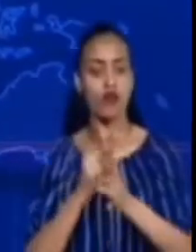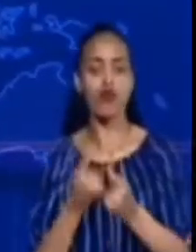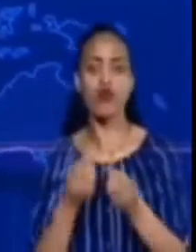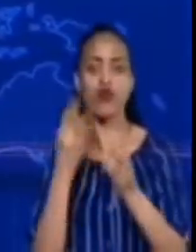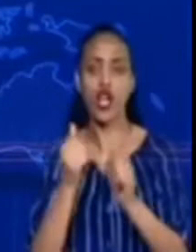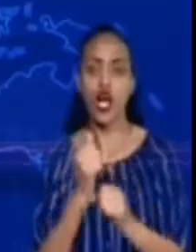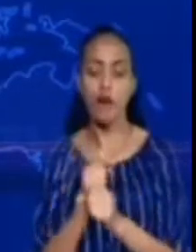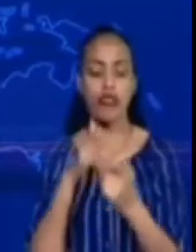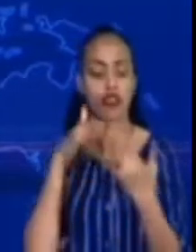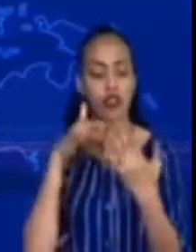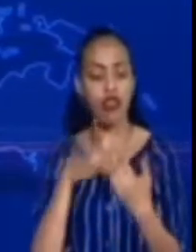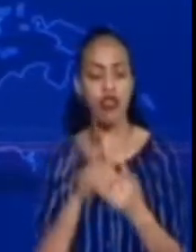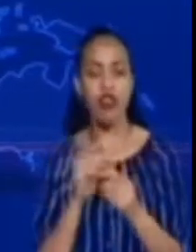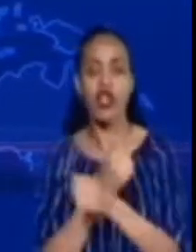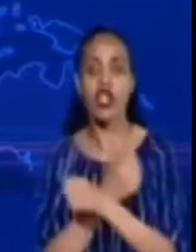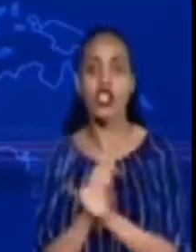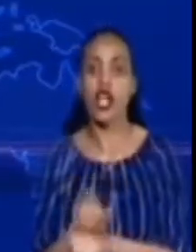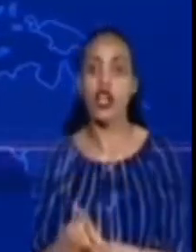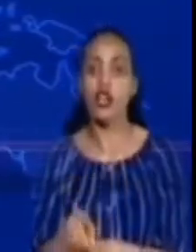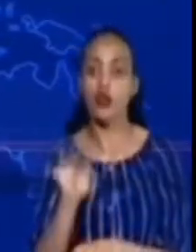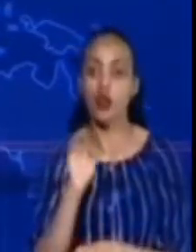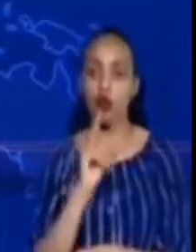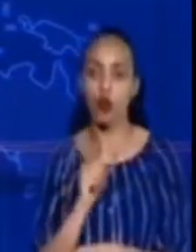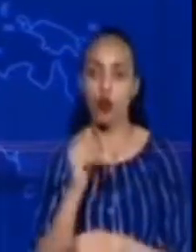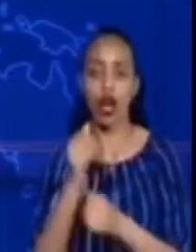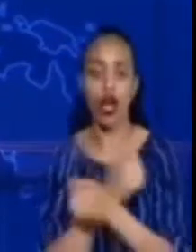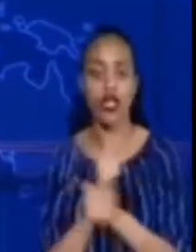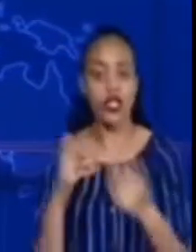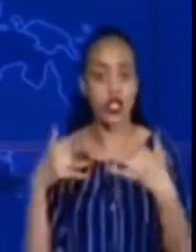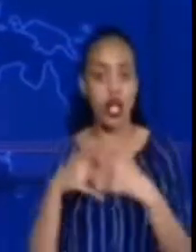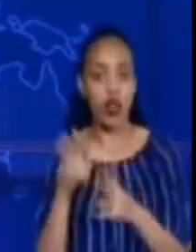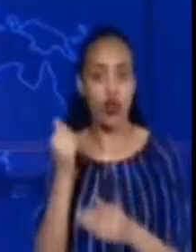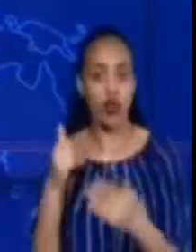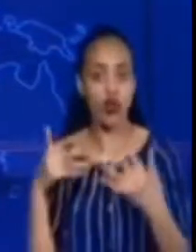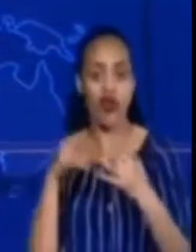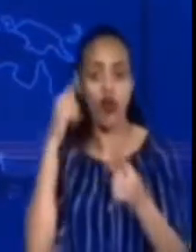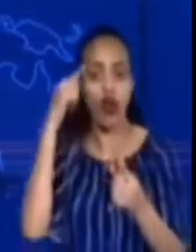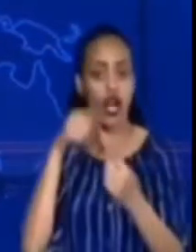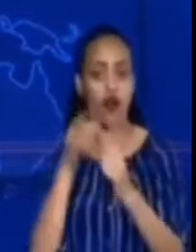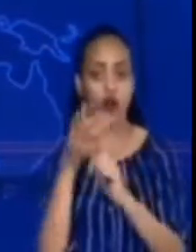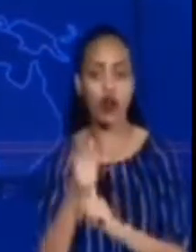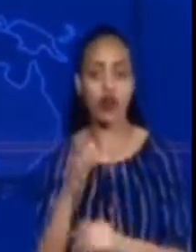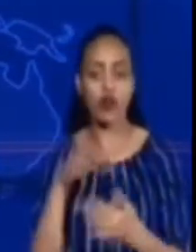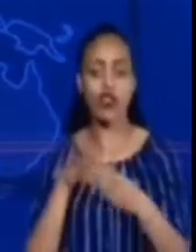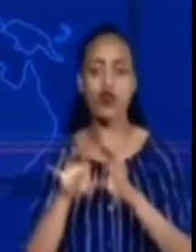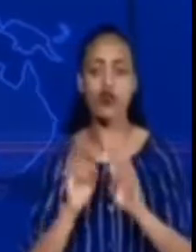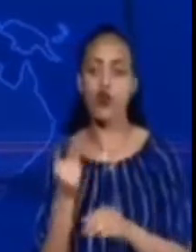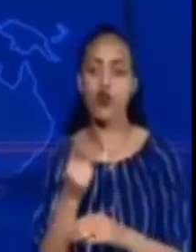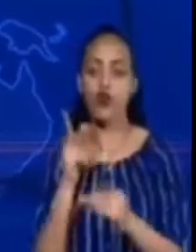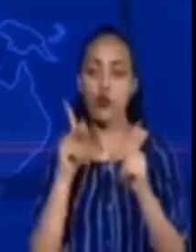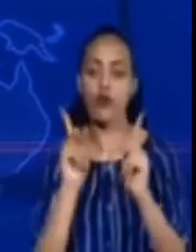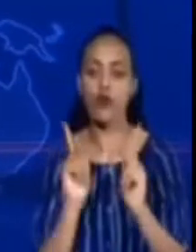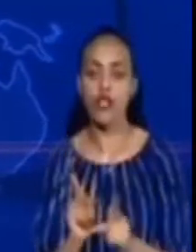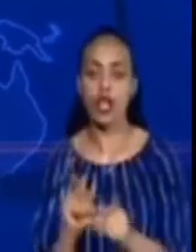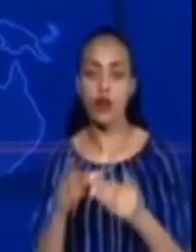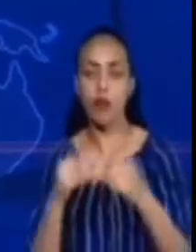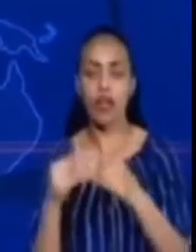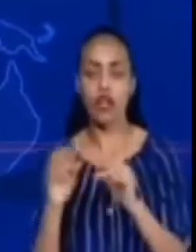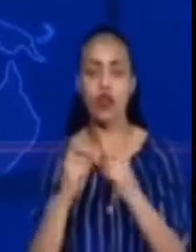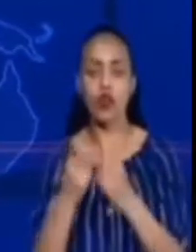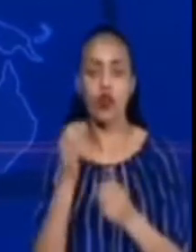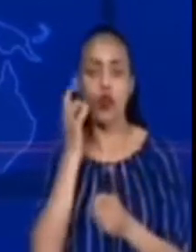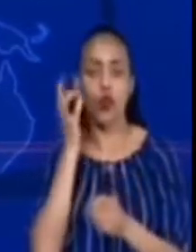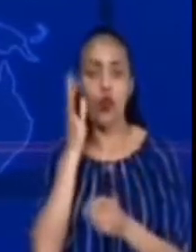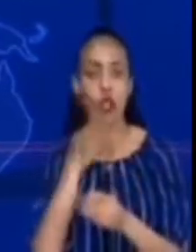ኢትዮጵያ ትነሳለች የሚለው የትኛው ኢትዮጵያ እንደሆነ ታውቃላችሁ? ሙስሊም የሌለባት፣ ሙስሊም ተገዢ የሚሆንበት፣